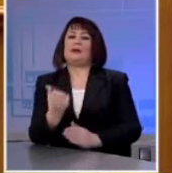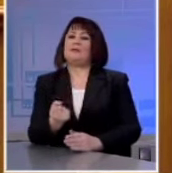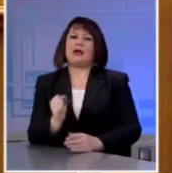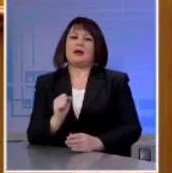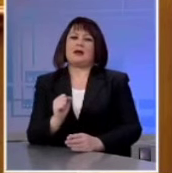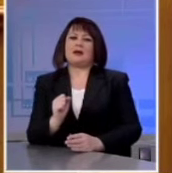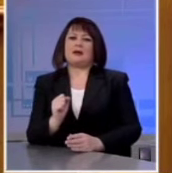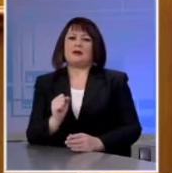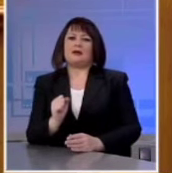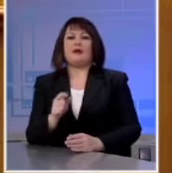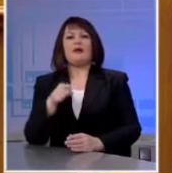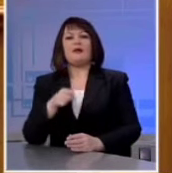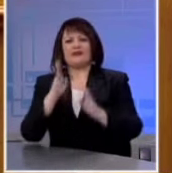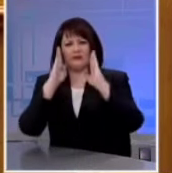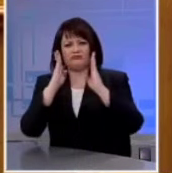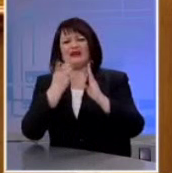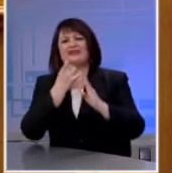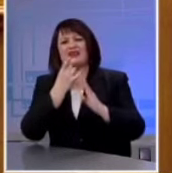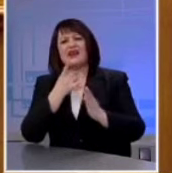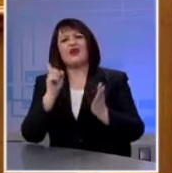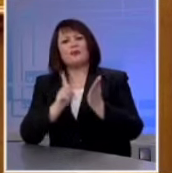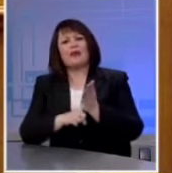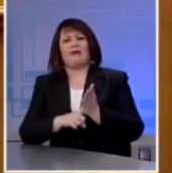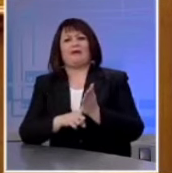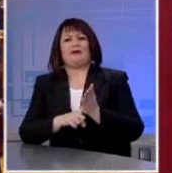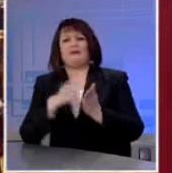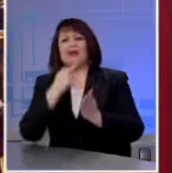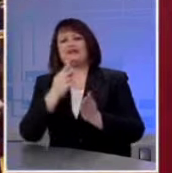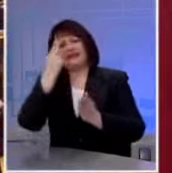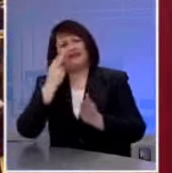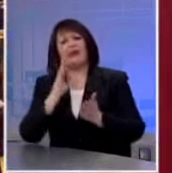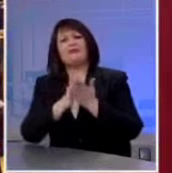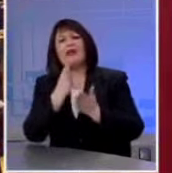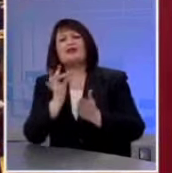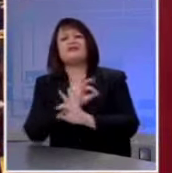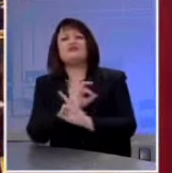να είναι τυφλή και άτεκτη όπως οφείλει.